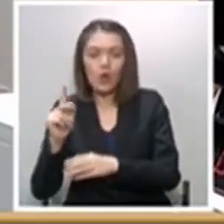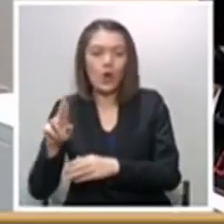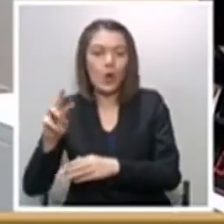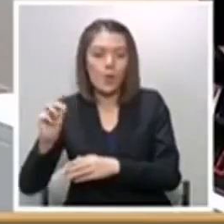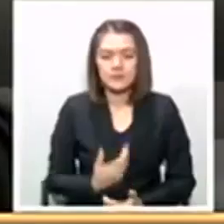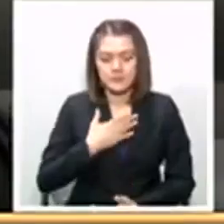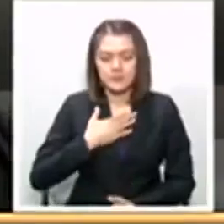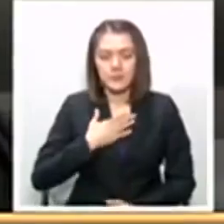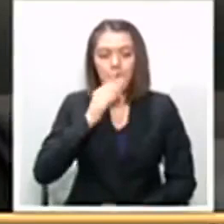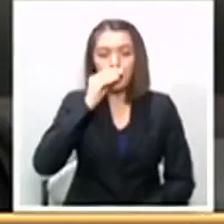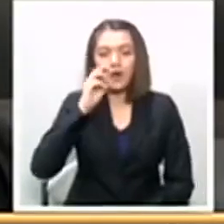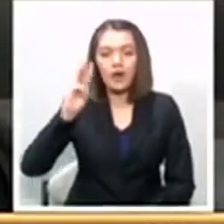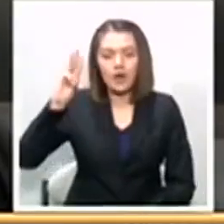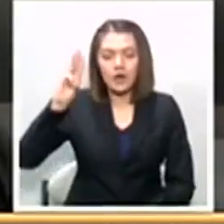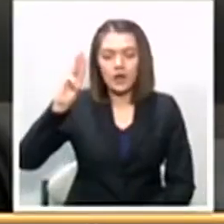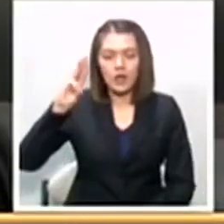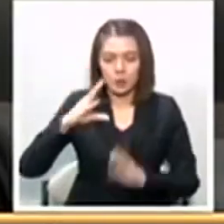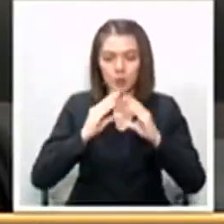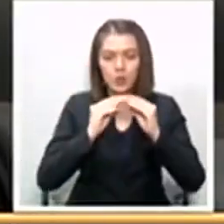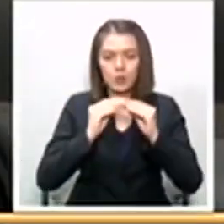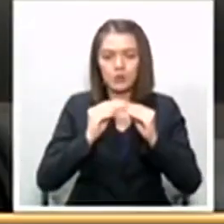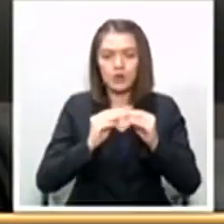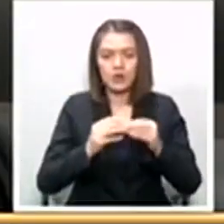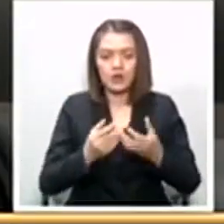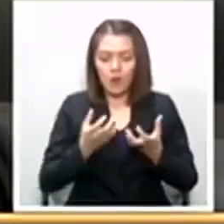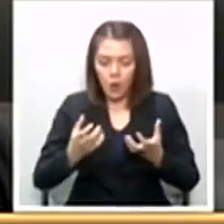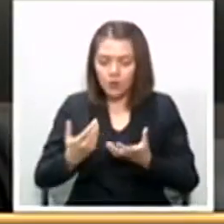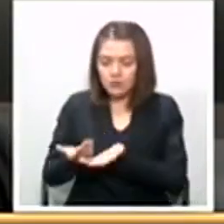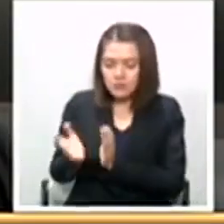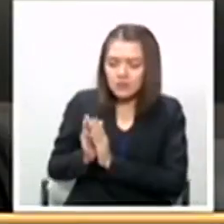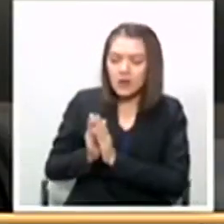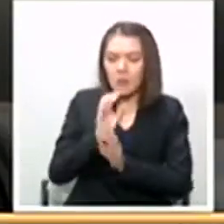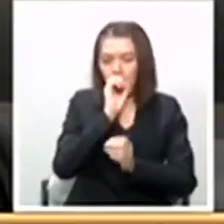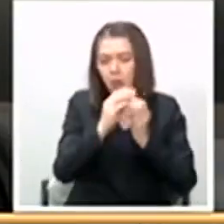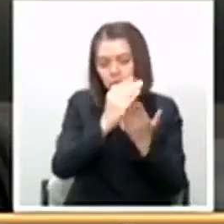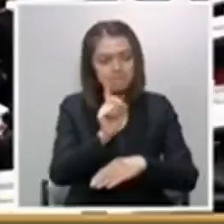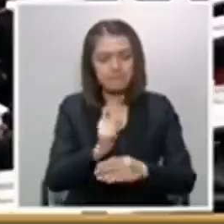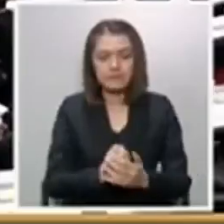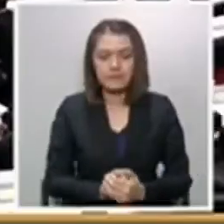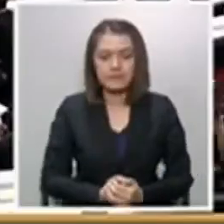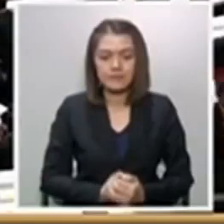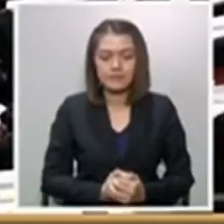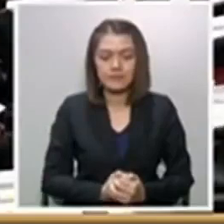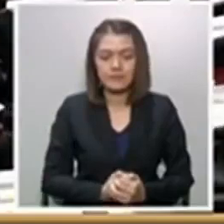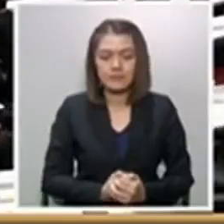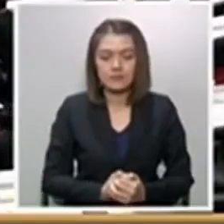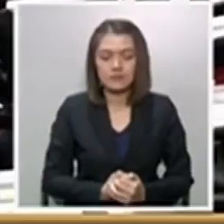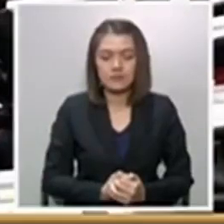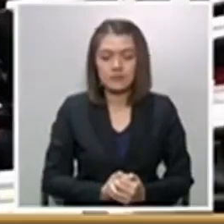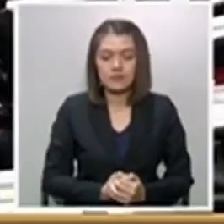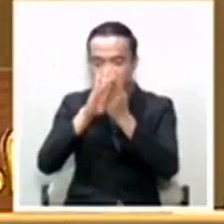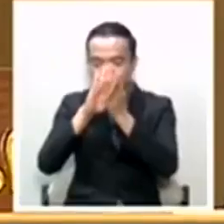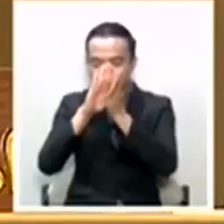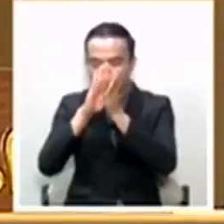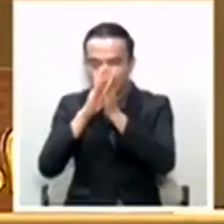กรัฐมนตรีกล่าวยอมรับกับความผิดพลาดบกพร่องที่เกิดขึ้นเพื่อแก้ปัญหาให้เร็วที่สุดโดยเฉพาะการ